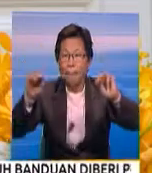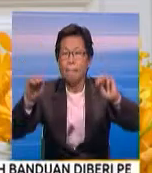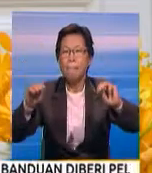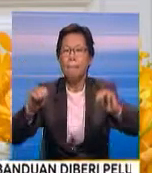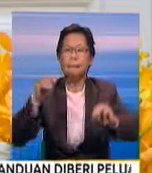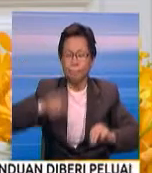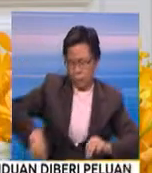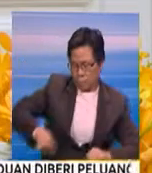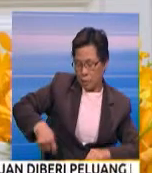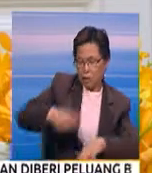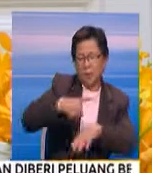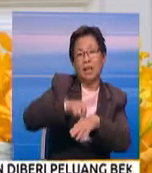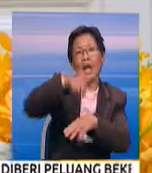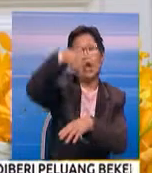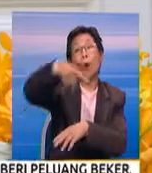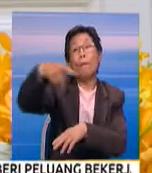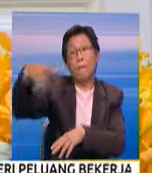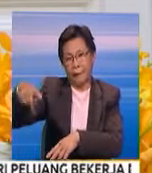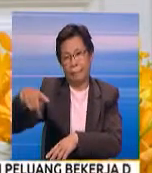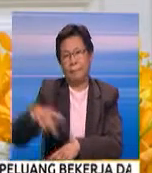Penh.